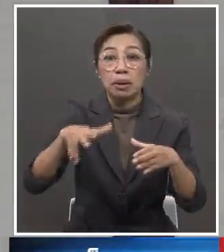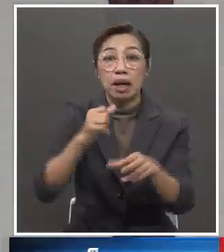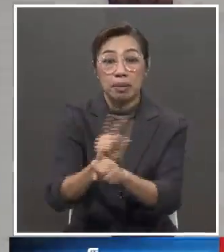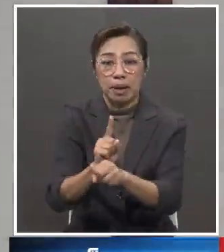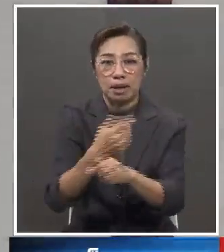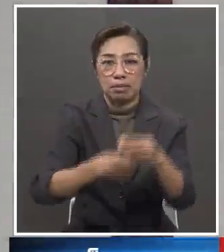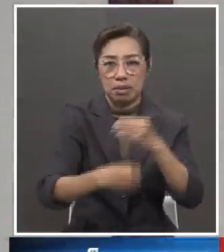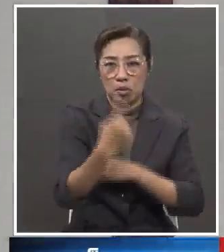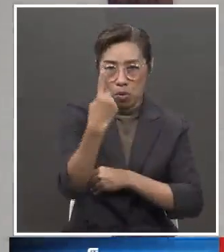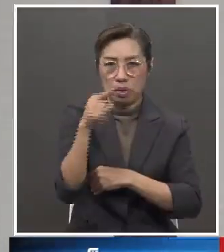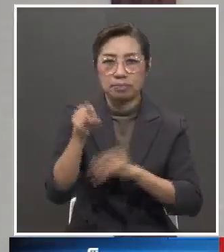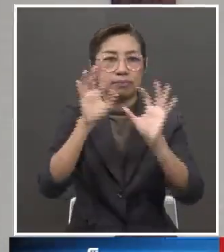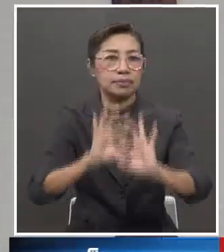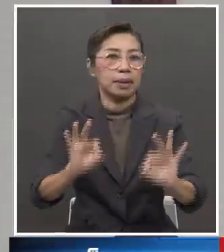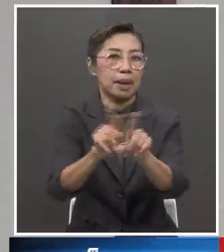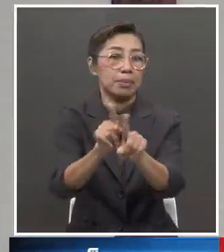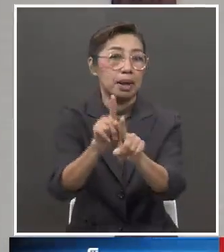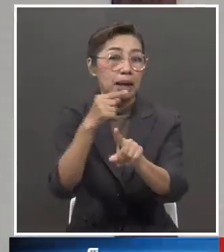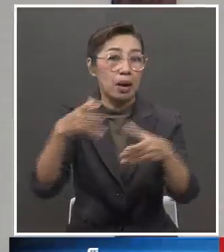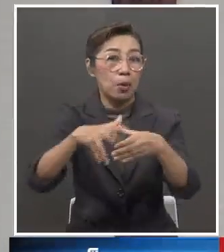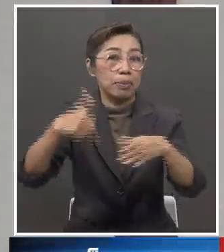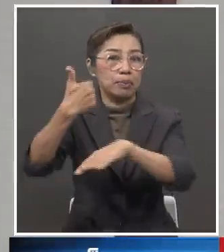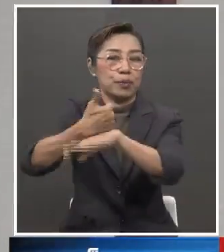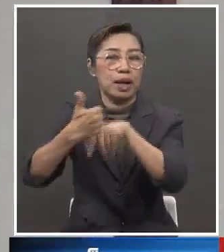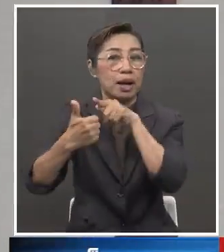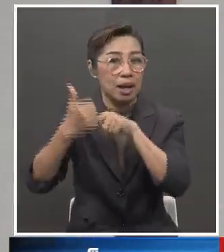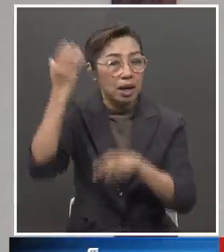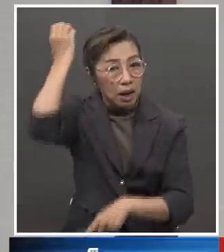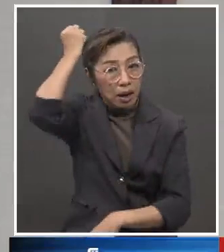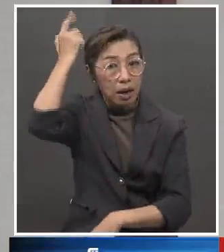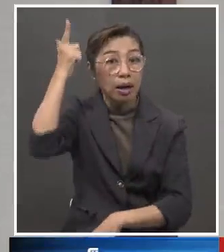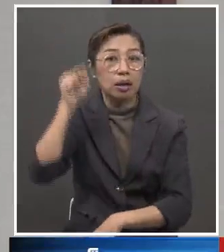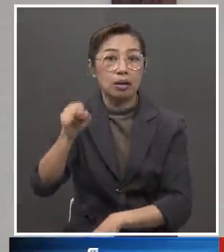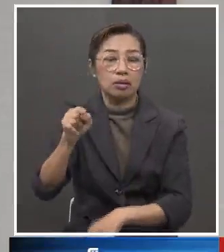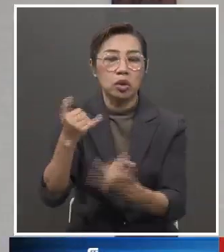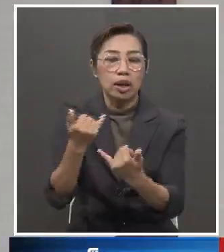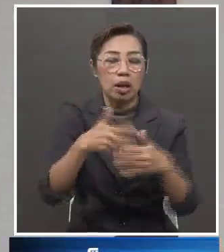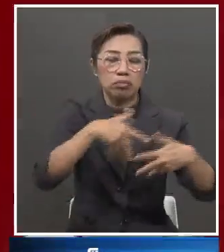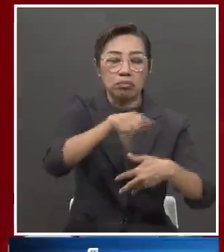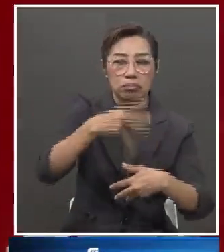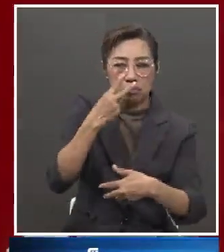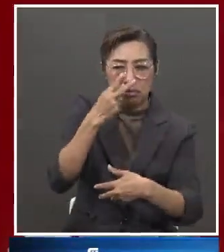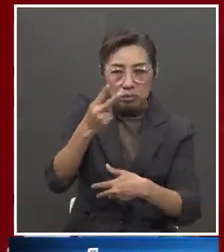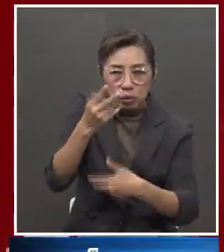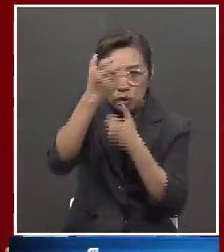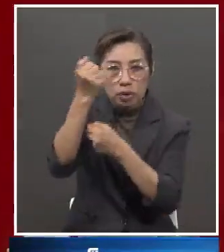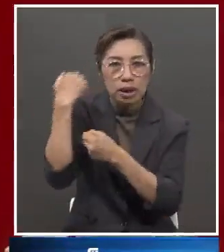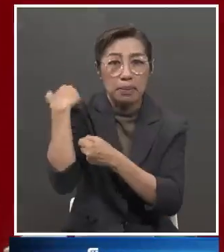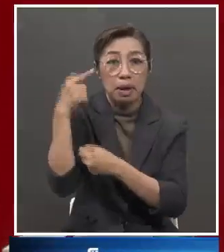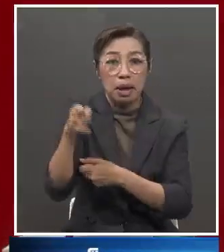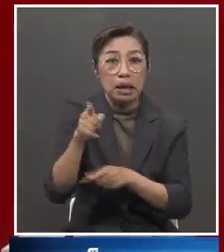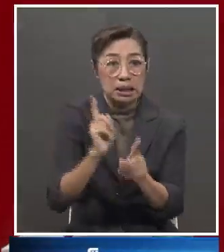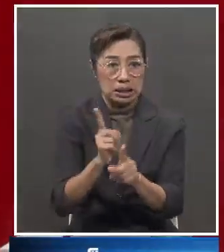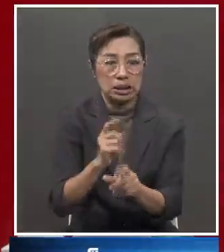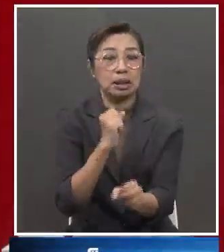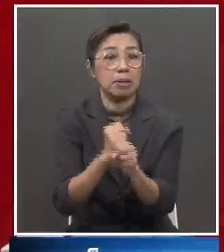อีกหนึ่งคนที่มีบทบาทสำคัญก็คือหัวหน้าพรรคอ่ะครับคุณอุ้งอิงเองเนี่ยก็ยังถูกจับตาอย่างใกล้ชิดเหมือนกันแม้ว่างาน